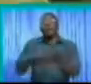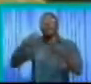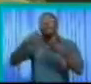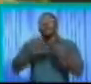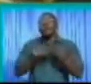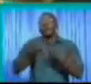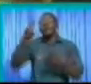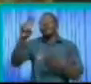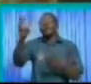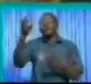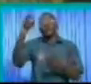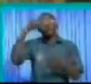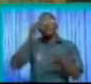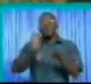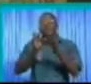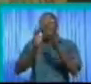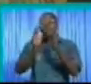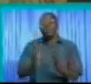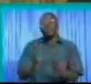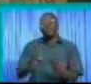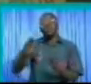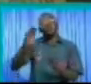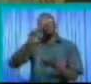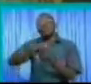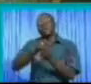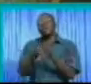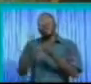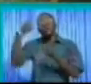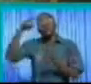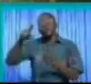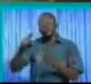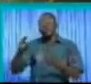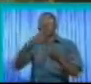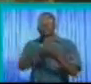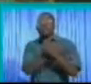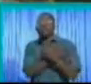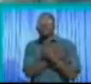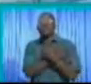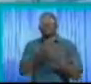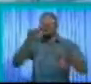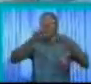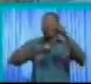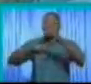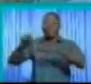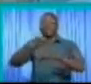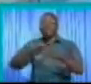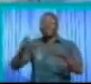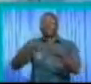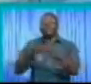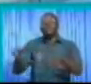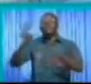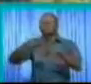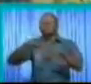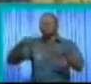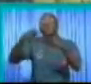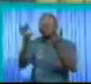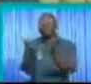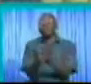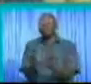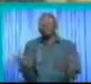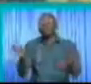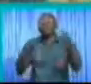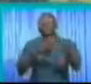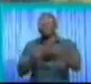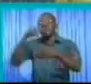casquette d'interprète-traducteur et est un amoureux de l'artisanat. Premier à mettre en place une boutique d'objets d'art